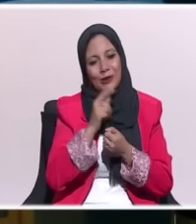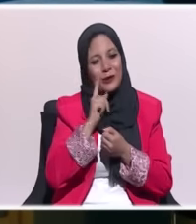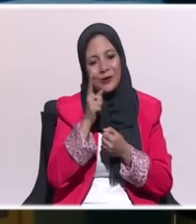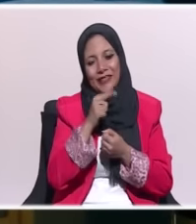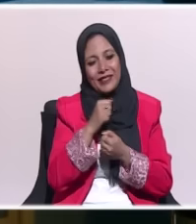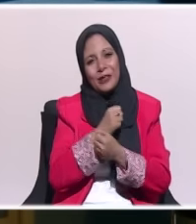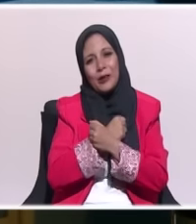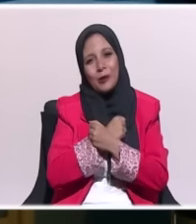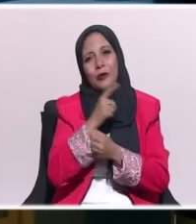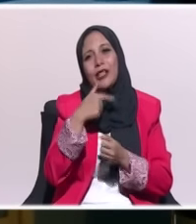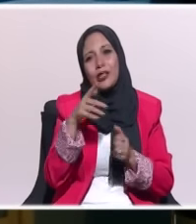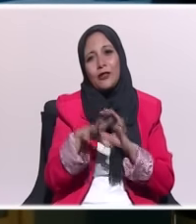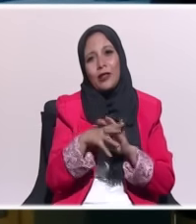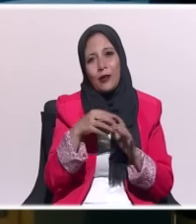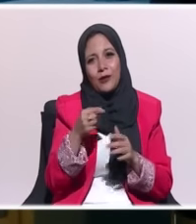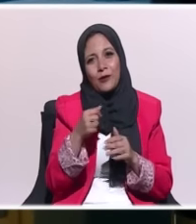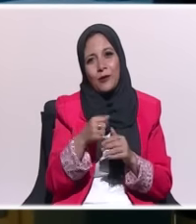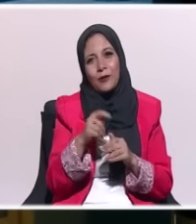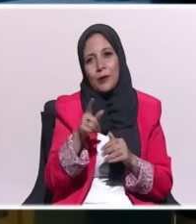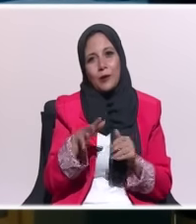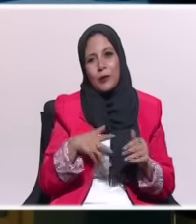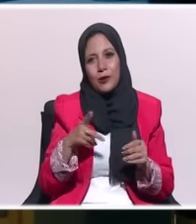كنت محتاجاه؟ هي دي الفكره.